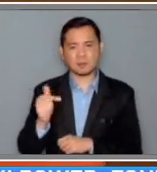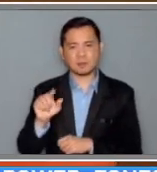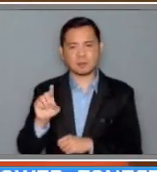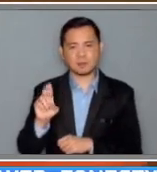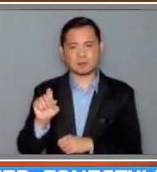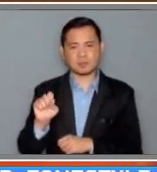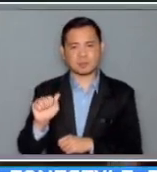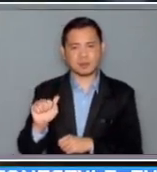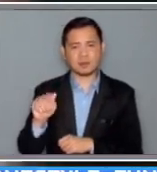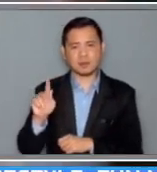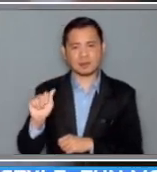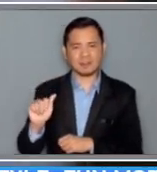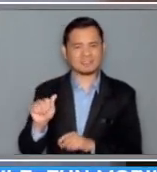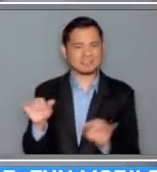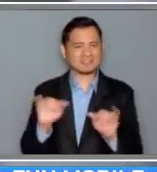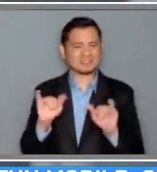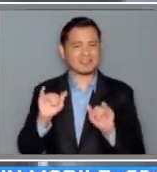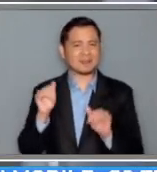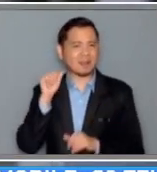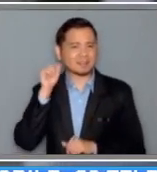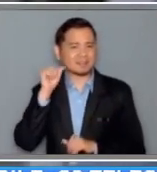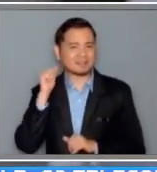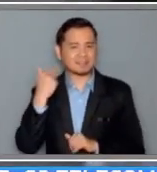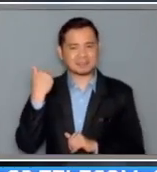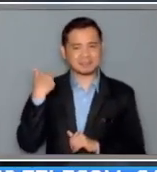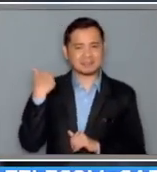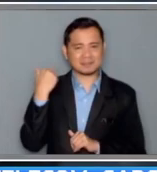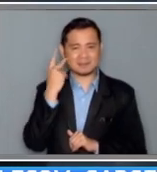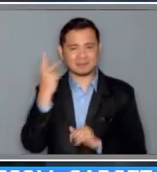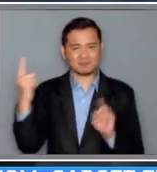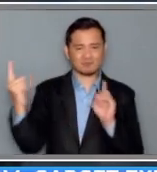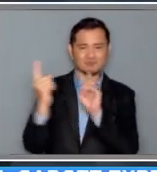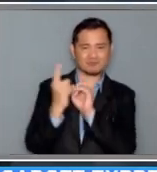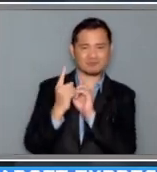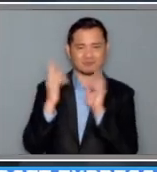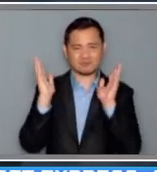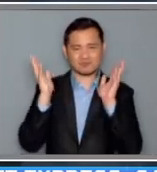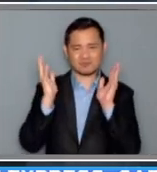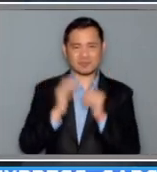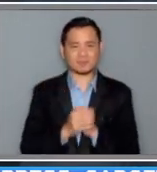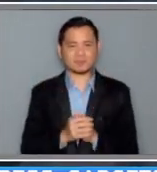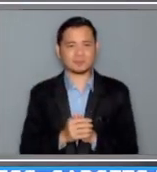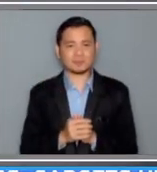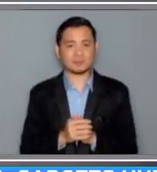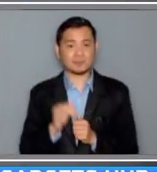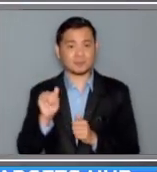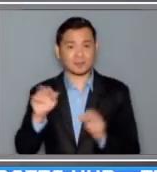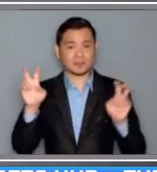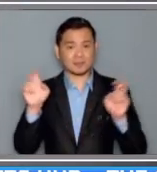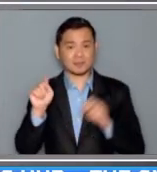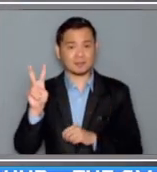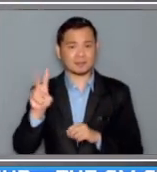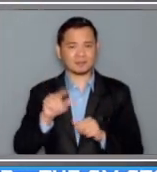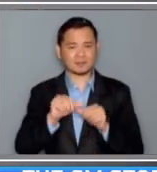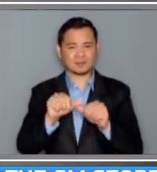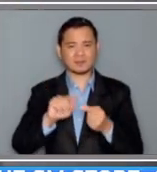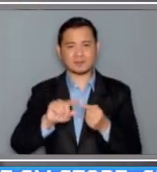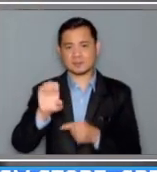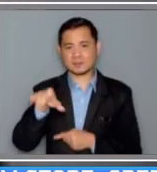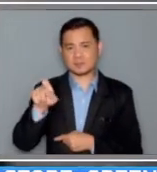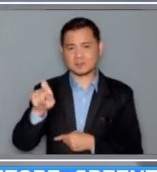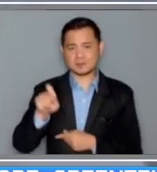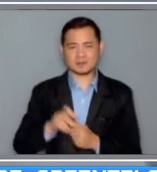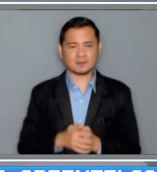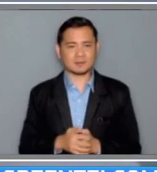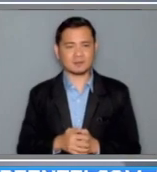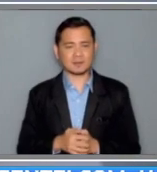hindi nagkita, ganon. Mag-iisang taon na sa September ang Abot Kamay na Pangarap. Kaya naman sobrang happy si